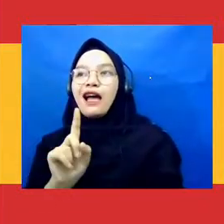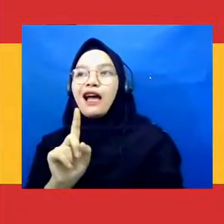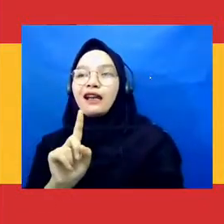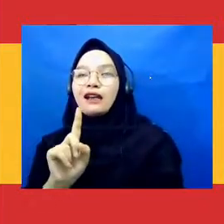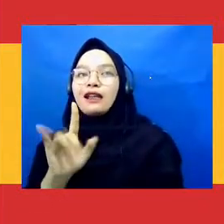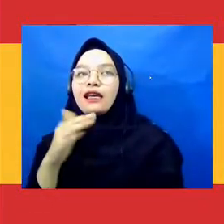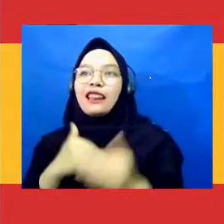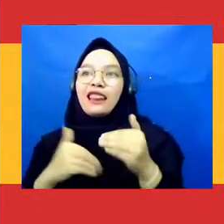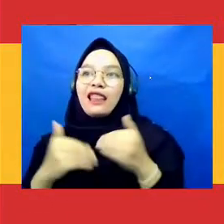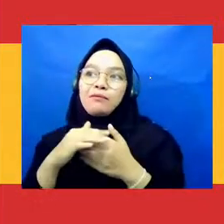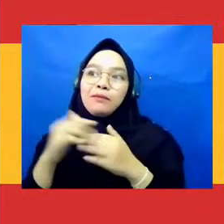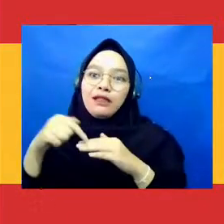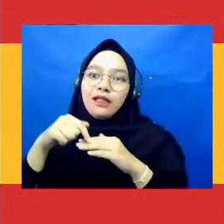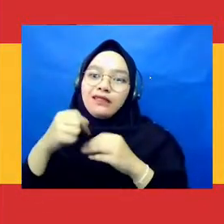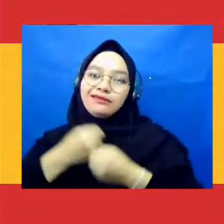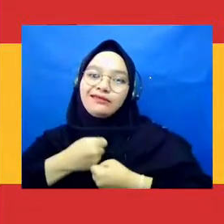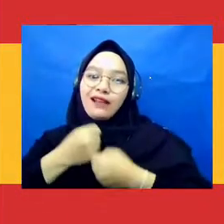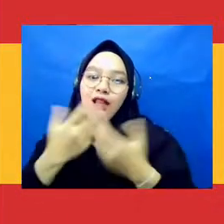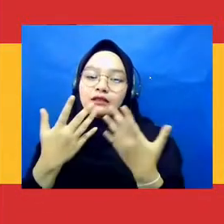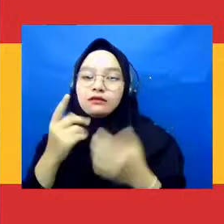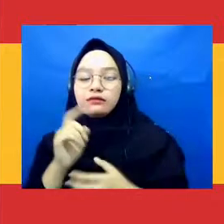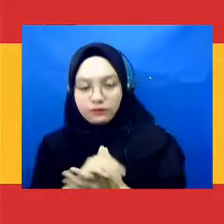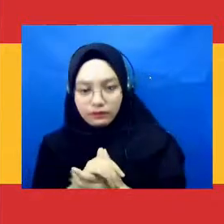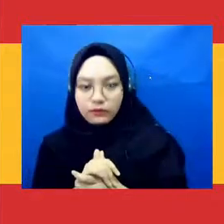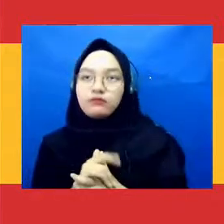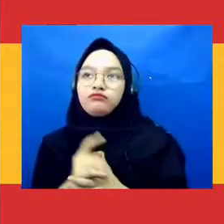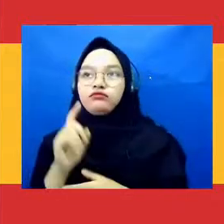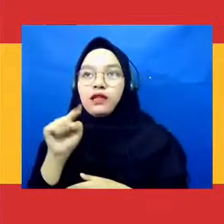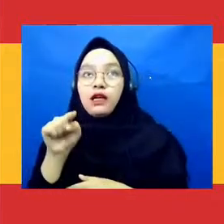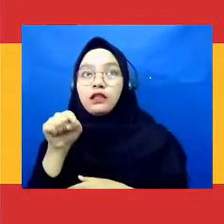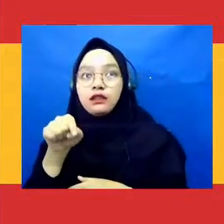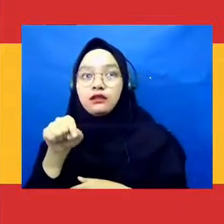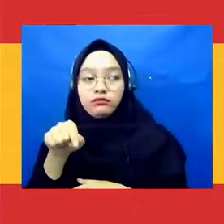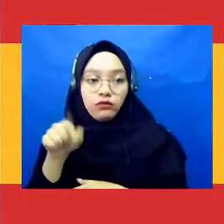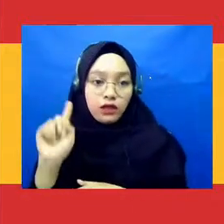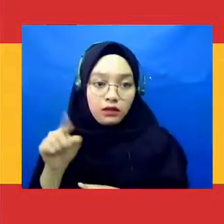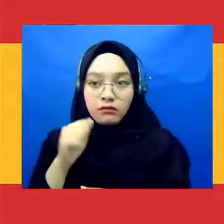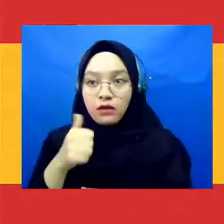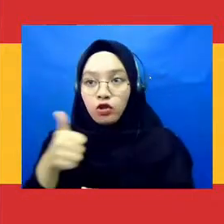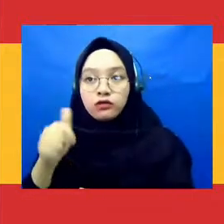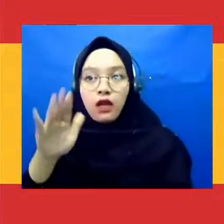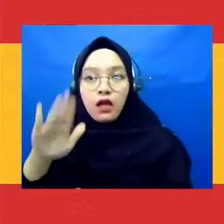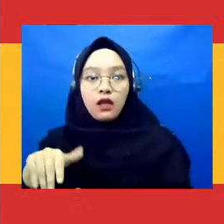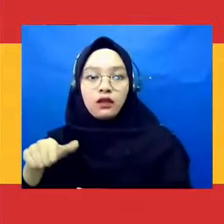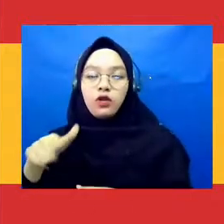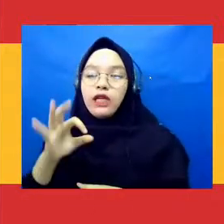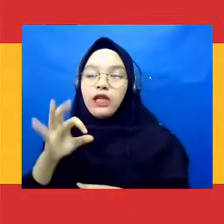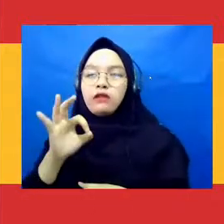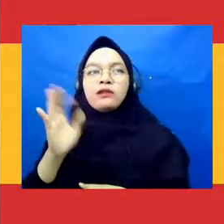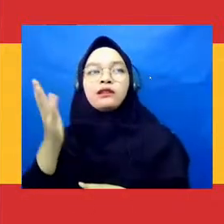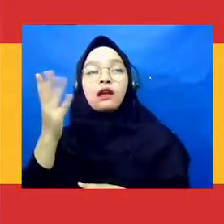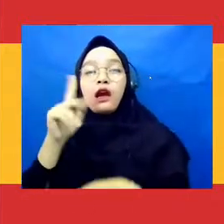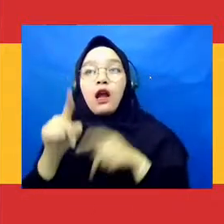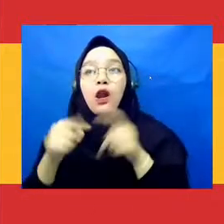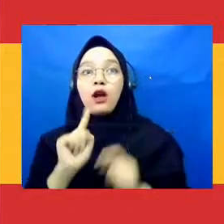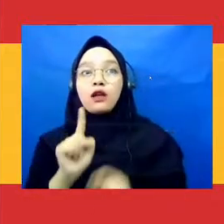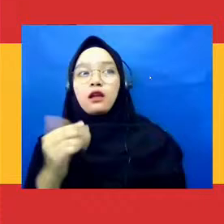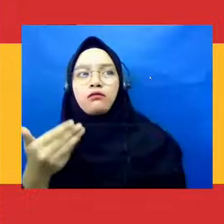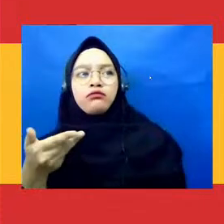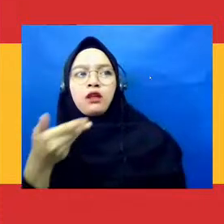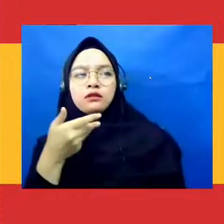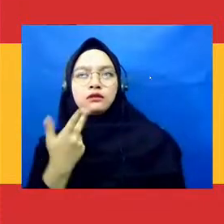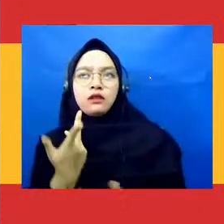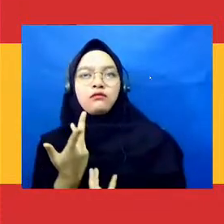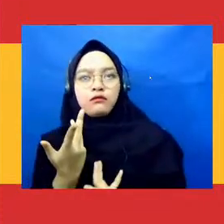merah, ada biru tua? Semakin ke tengah, semakin inti. Jadi yang merah itu